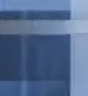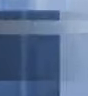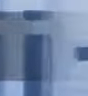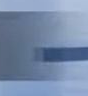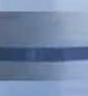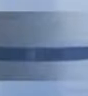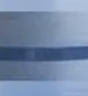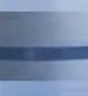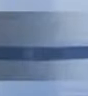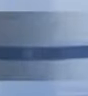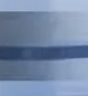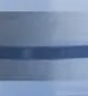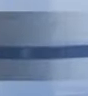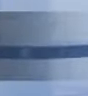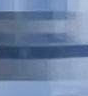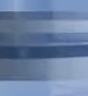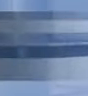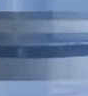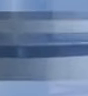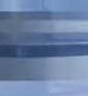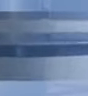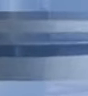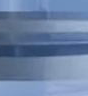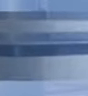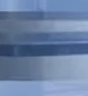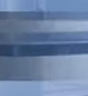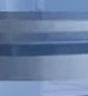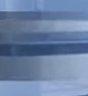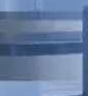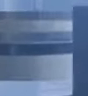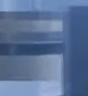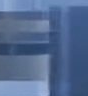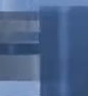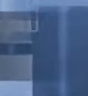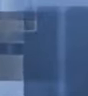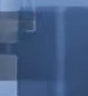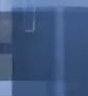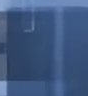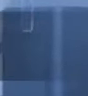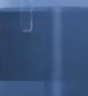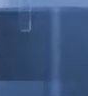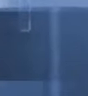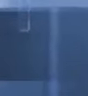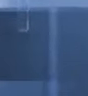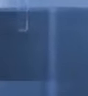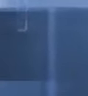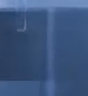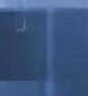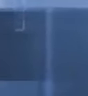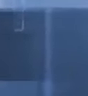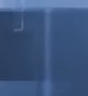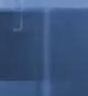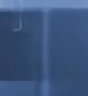11 градусқа дейін көтеріледі. Түнде 4 градус жылы болады. Шымкентте де күн райы ашық, күндіз 10, түнде 3